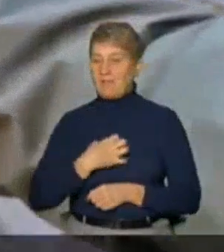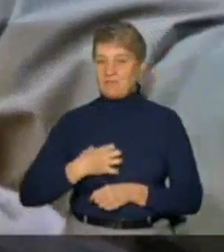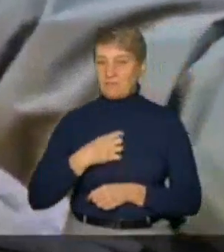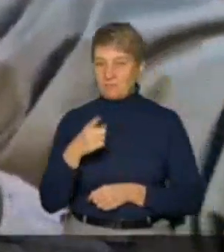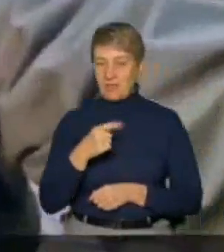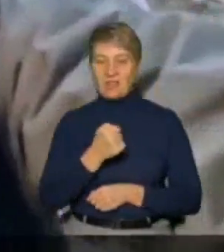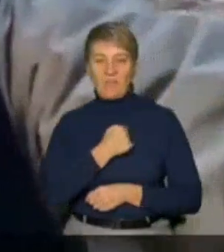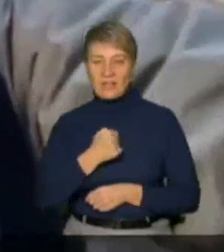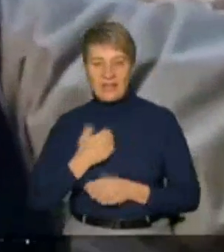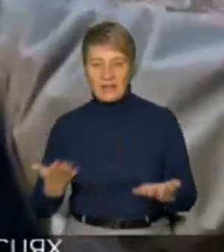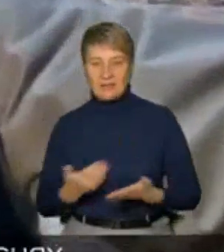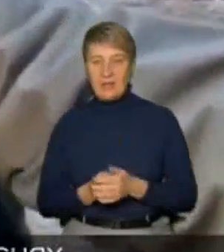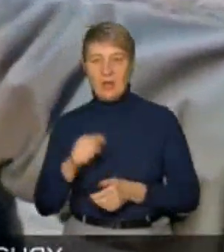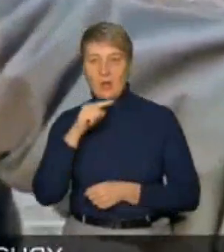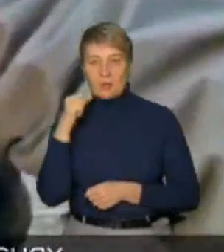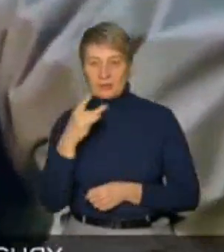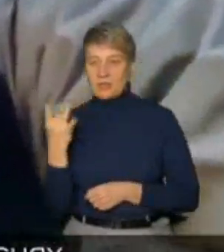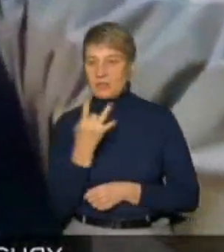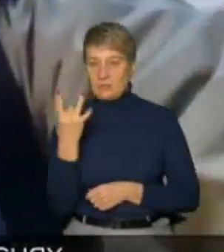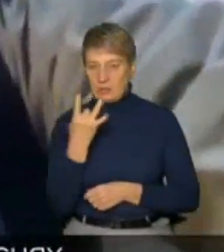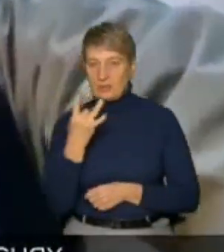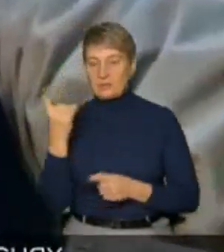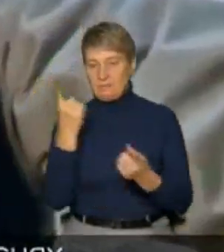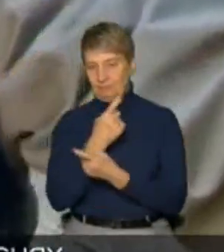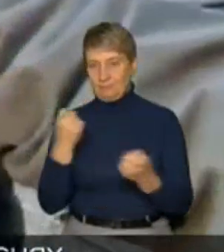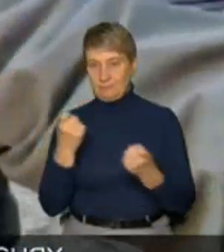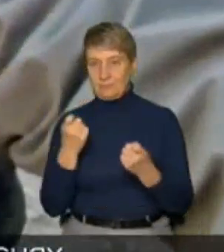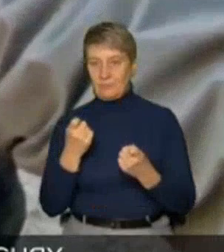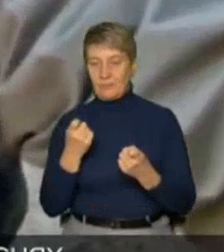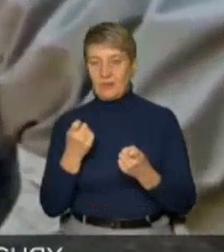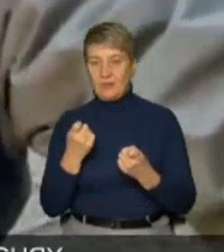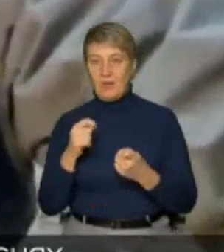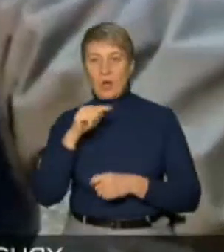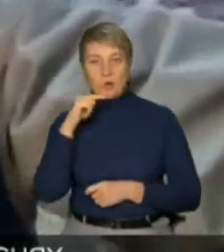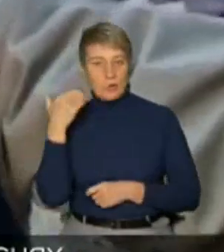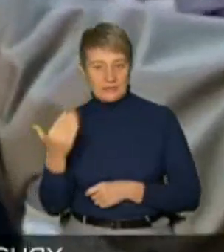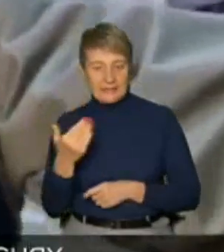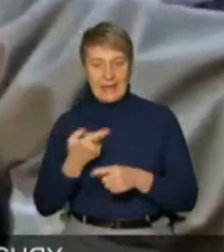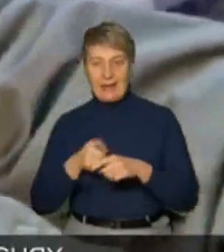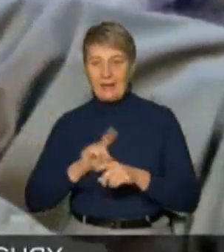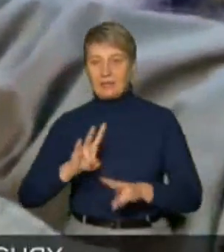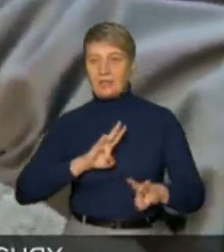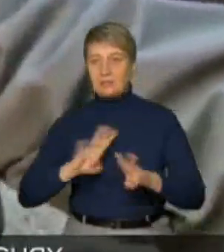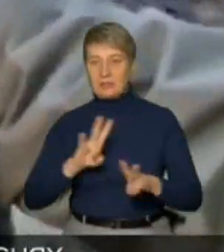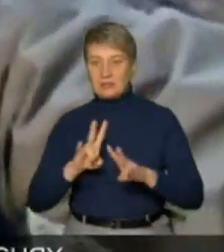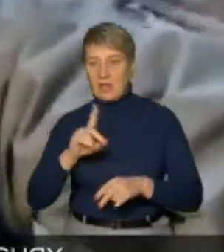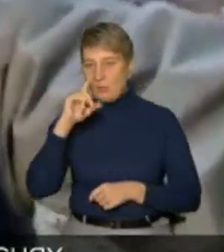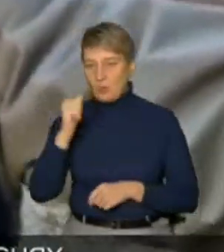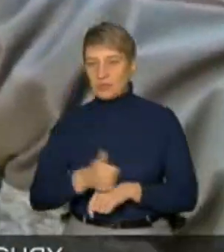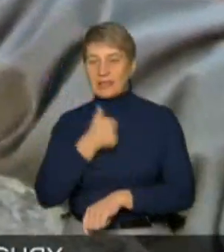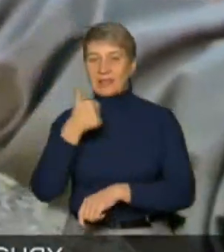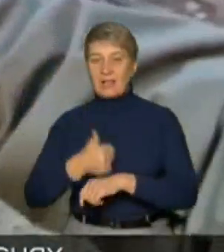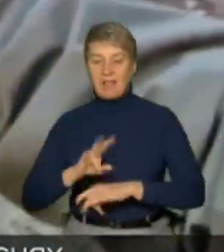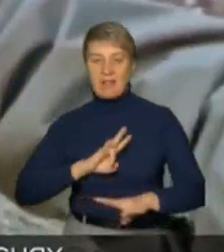инфраструктуры россияне в очередной раз подтвердили что Россия это страна террорист Путин это главный террорист